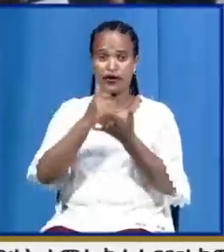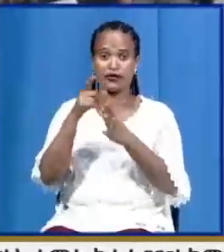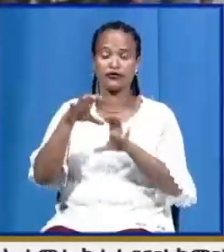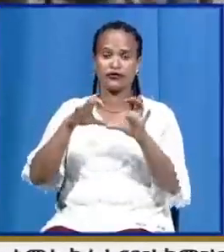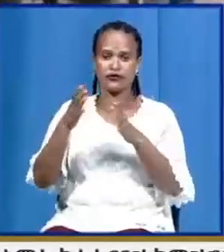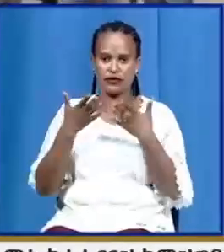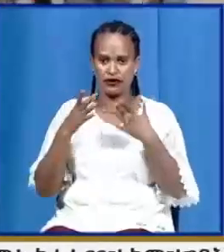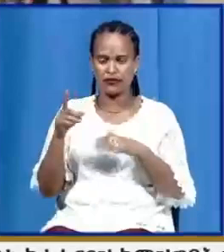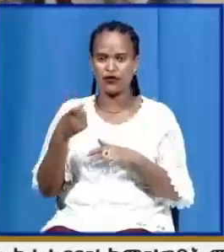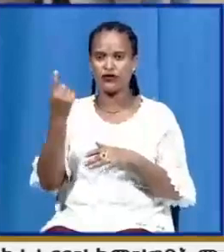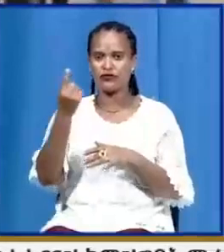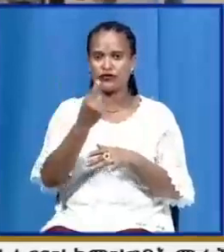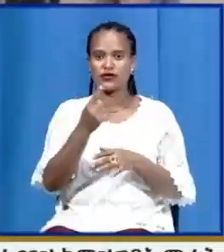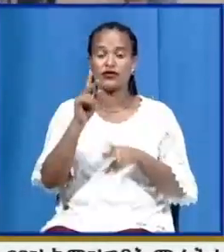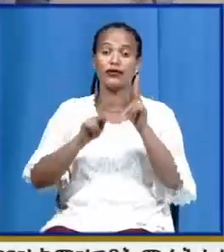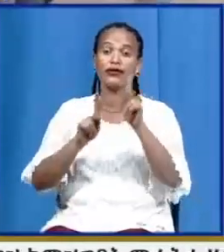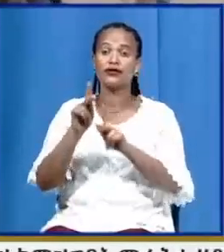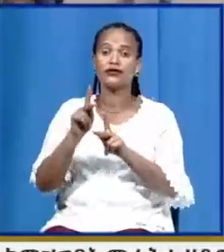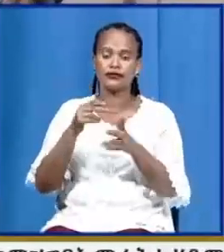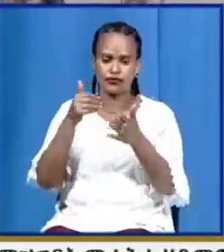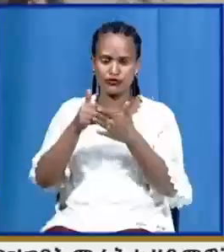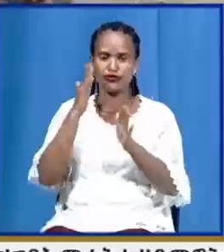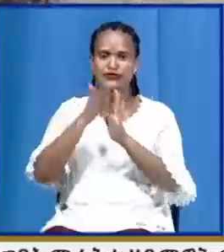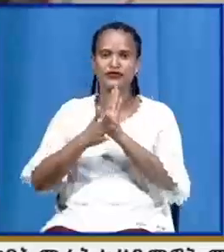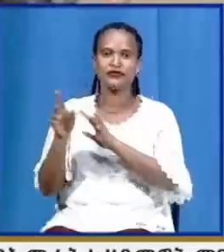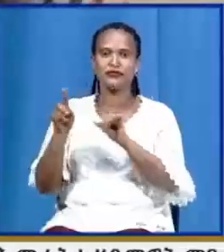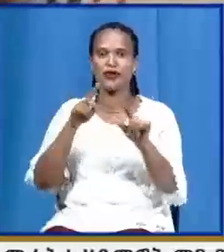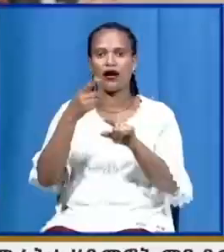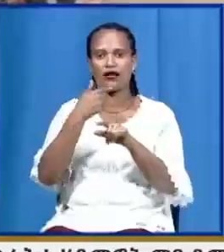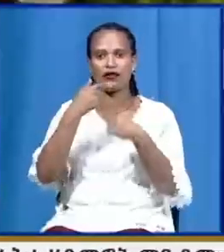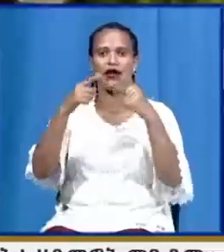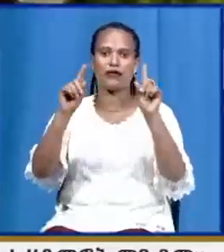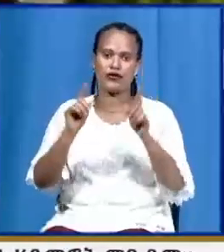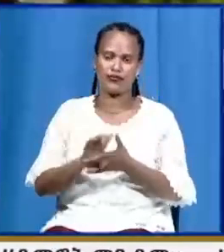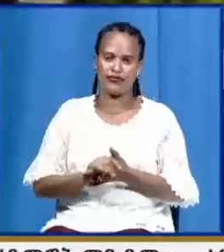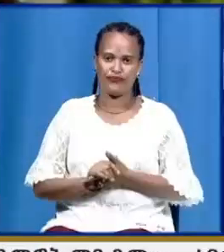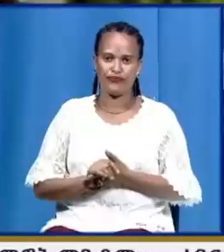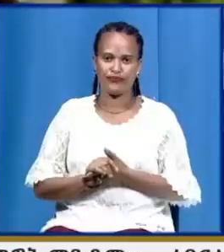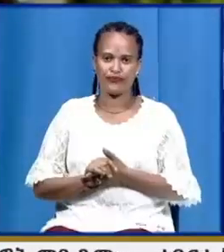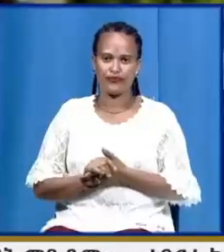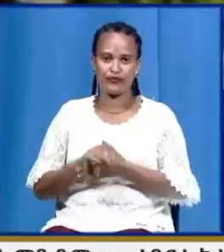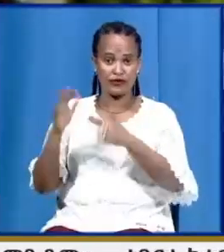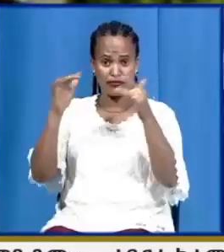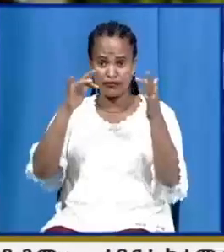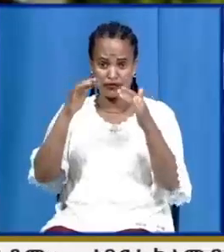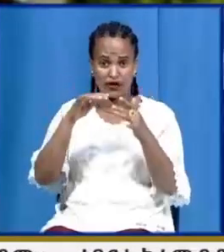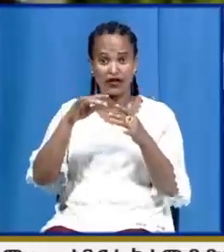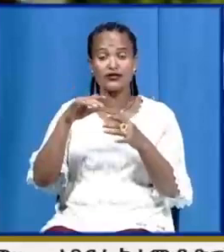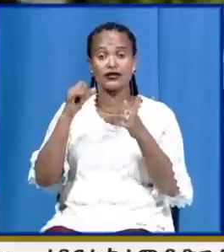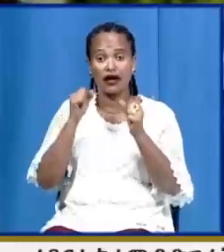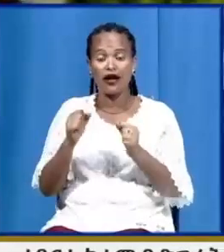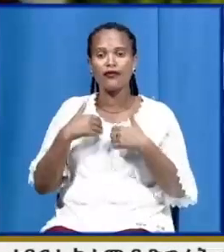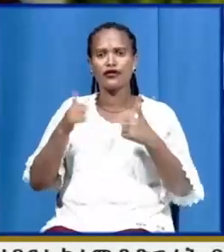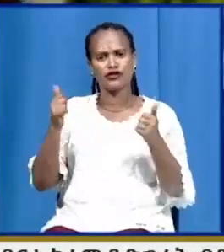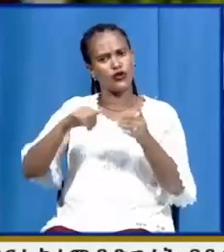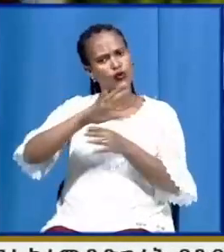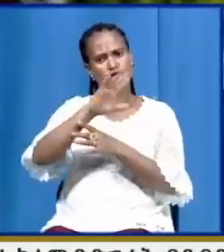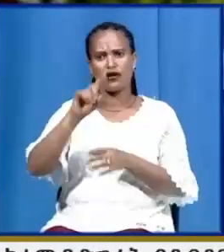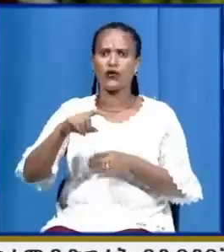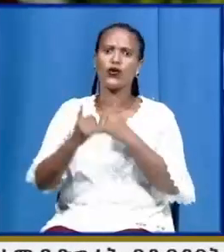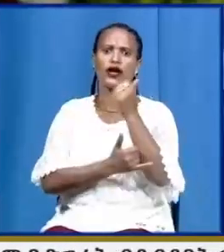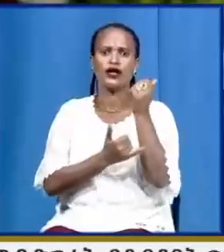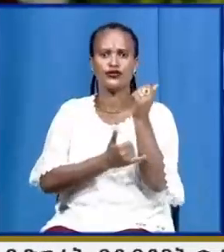ብምዃኑ ነብሲ ወከፍ ሕብረተሰብ ብፅሒቱ ክፍፅም ድማ ተላብዮም ንግዳሊ ከኣለ መንእሰይ ክጋደል እኒኦ ክወፅ እኒኦ ላዓዲ